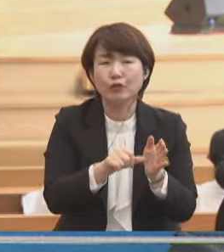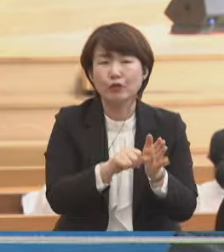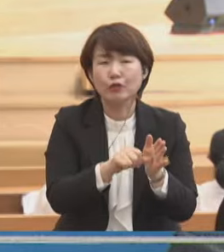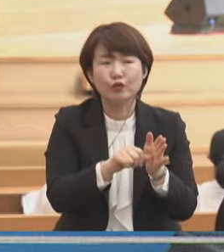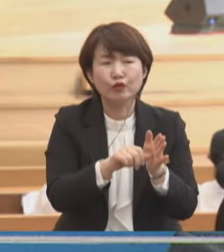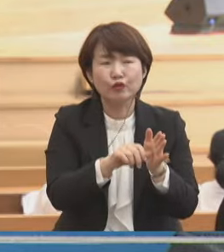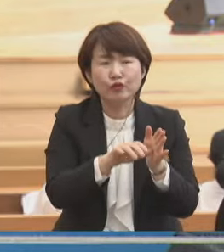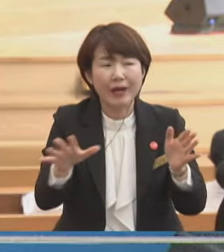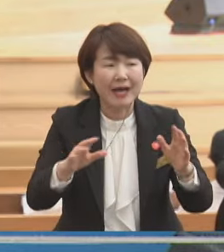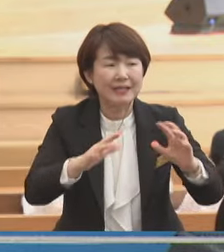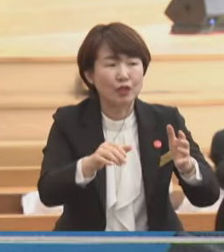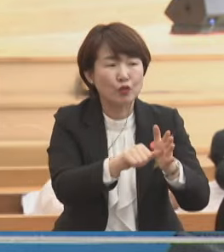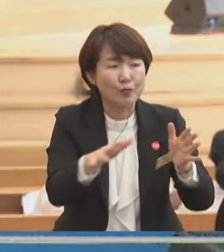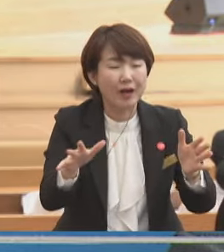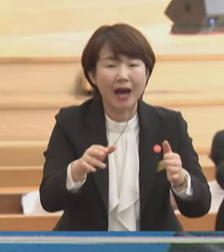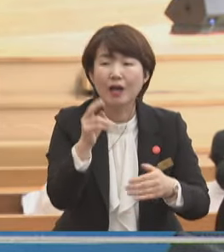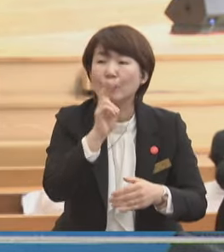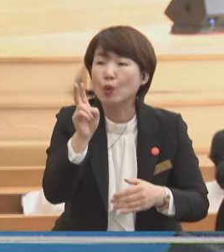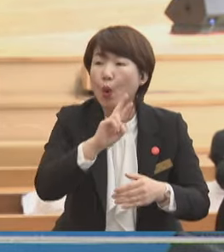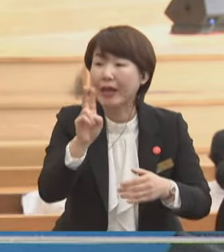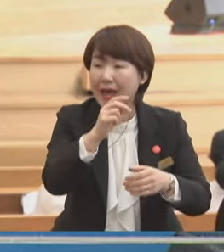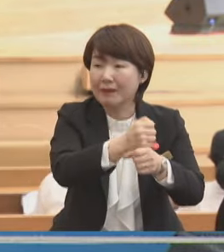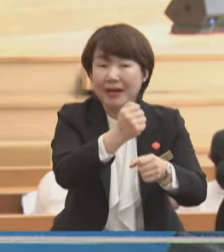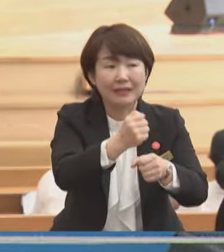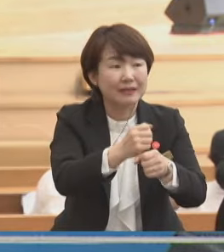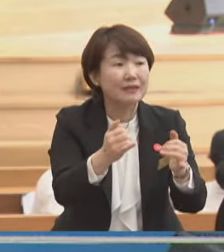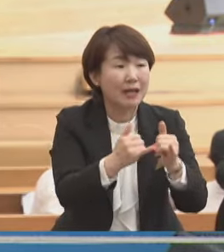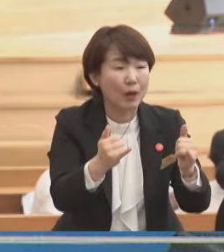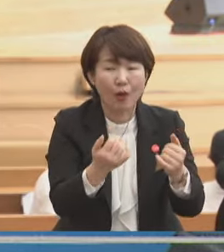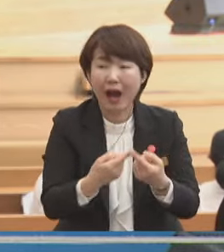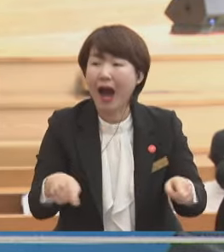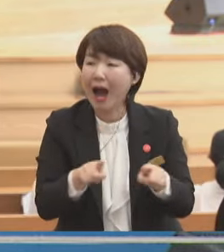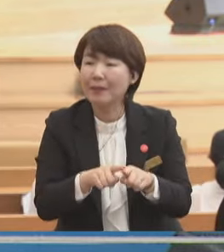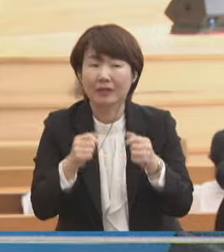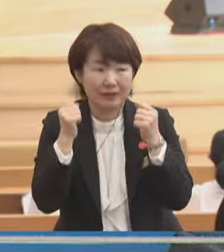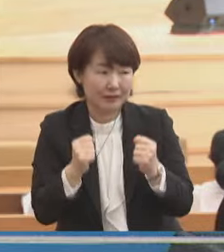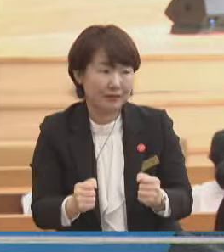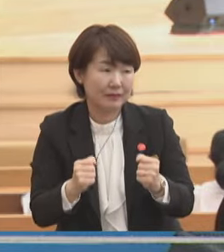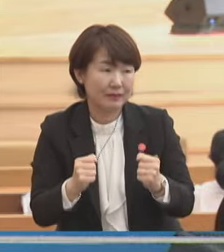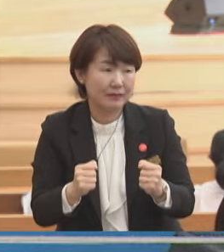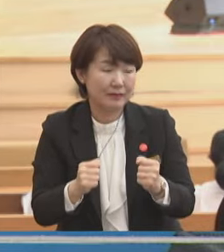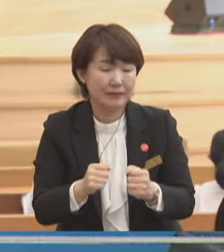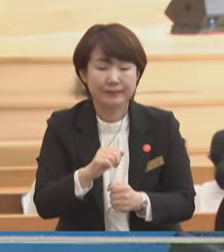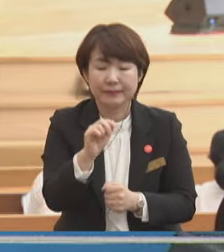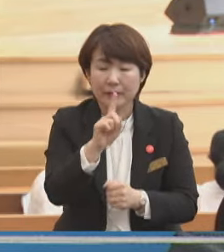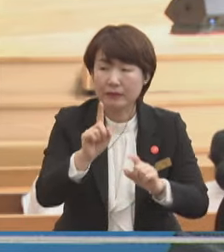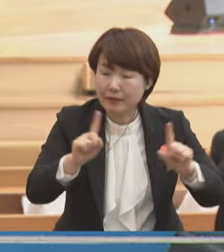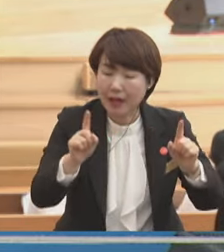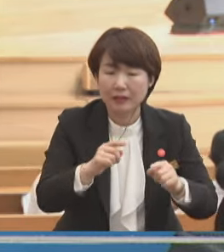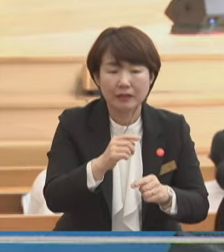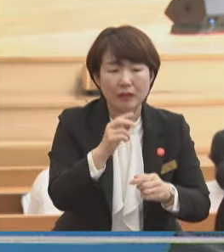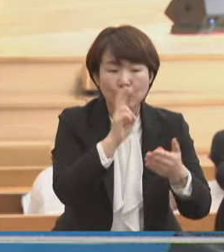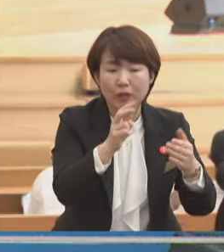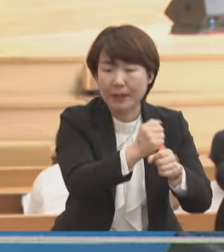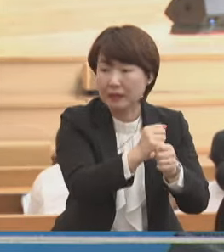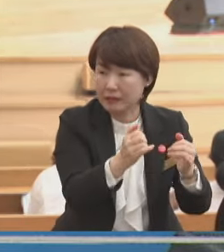알려진 작곡가가 같이 같은 공간에 그렇게 있었대요 오늘날이 작곡가가